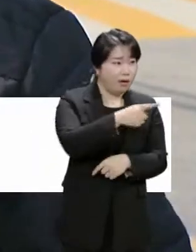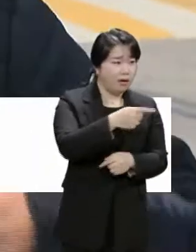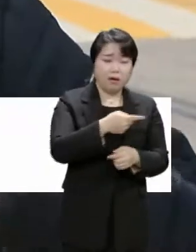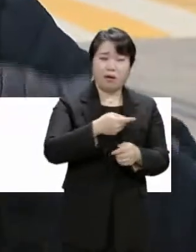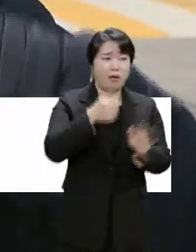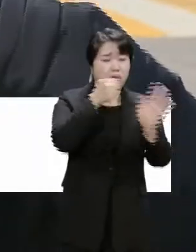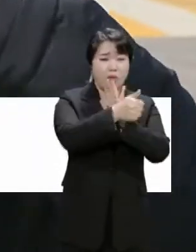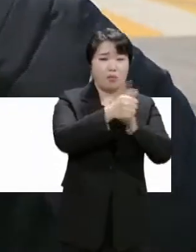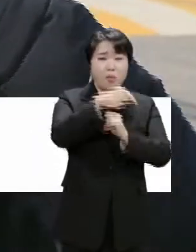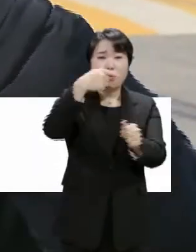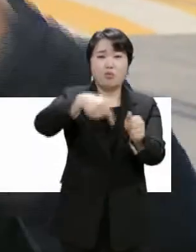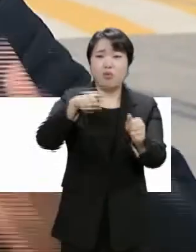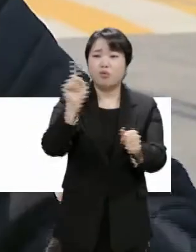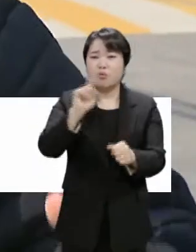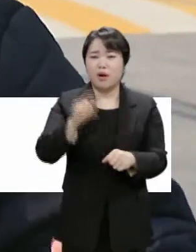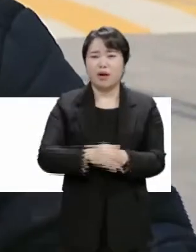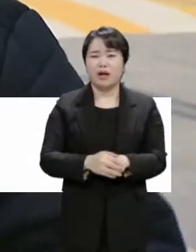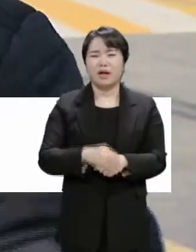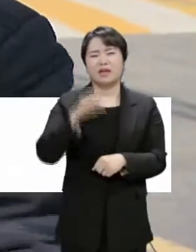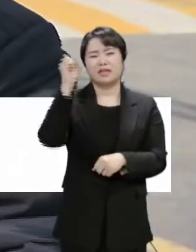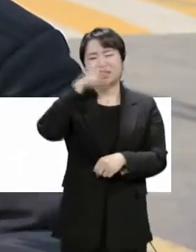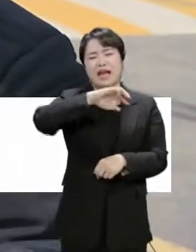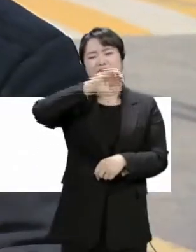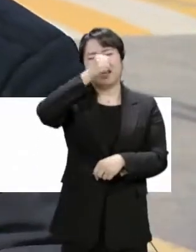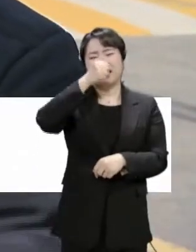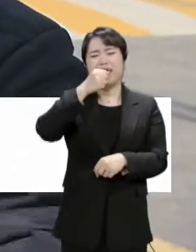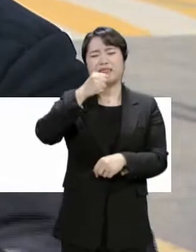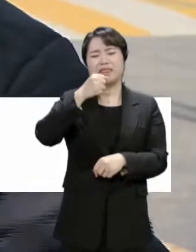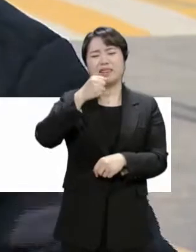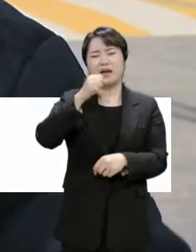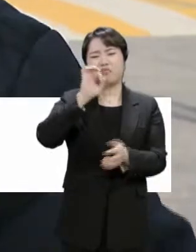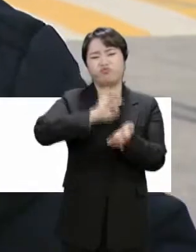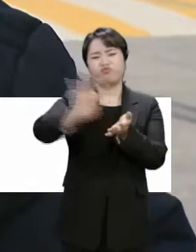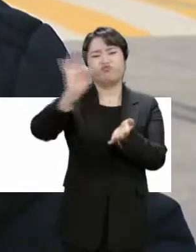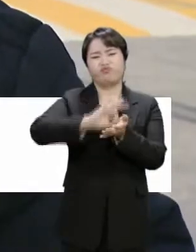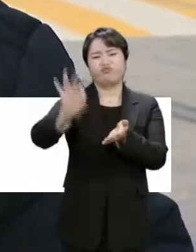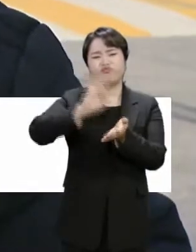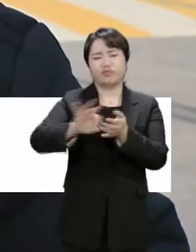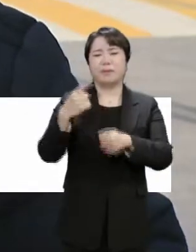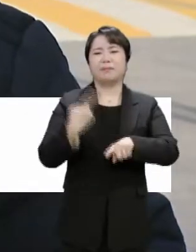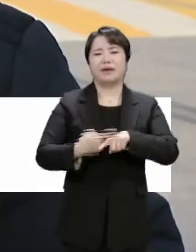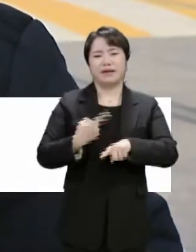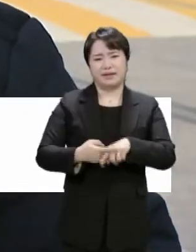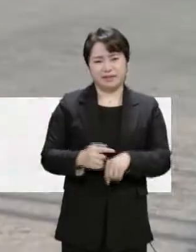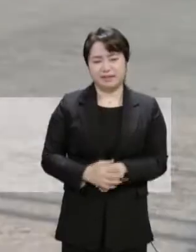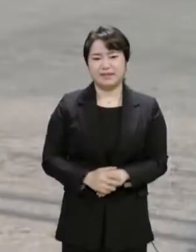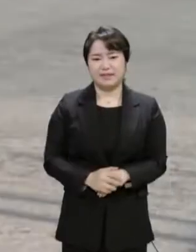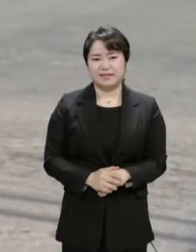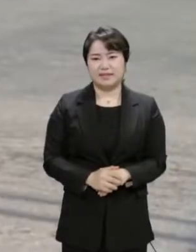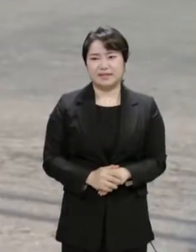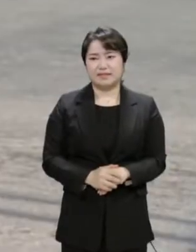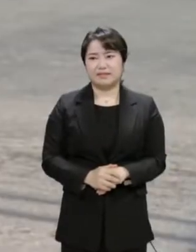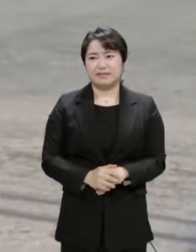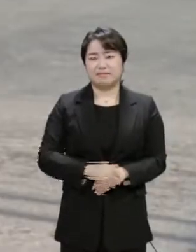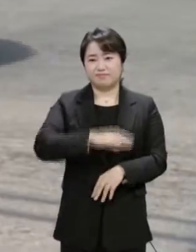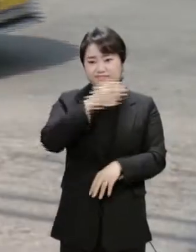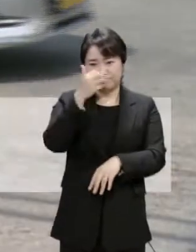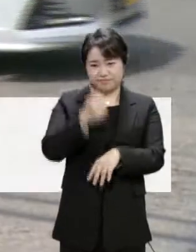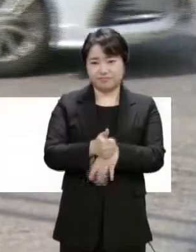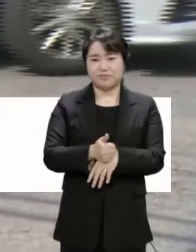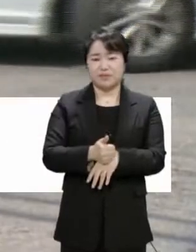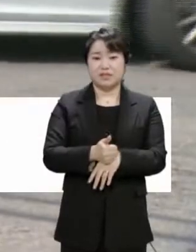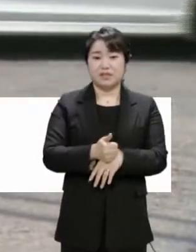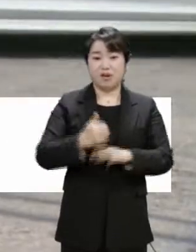여기서. 돈을 너무 많이 쓰지 않냐, 이거지. 돈이 어디서 나는 거야? 서울시에서 나는 거래. 이게 지금 괜히